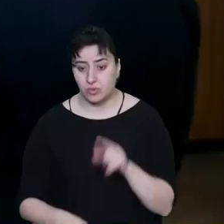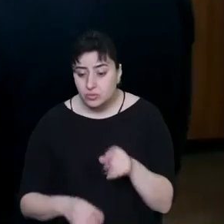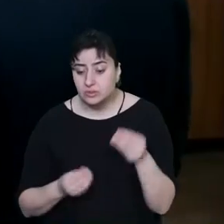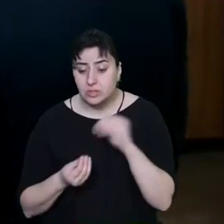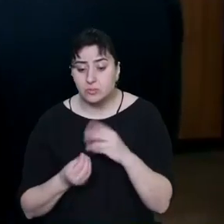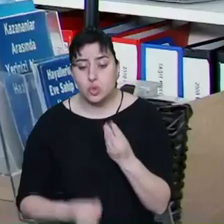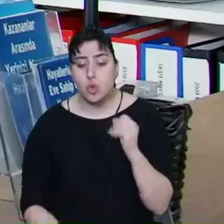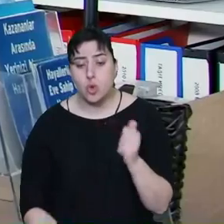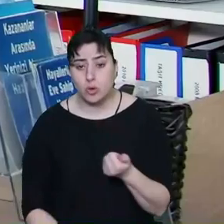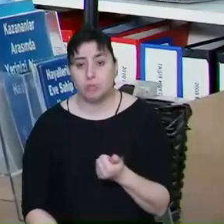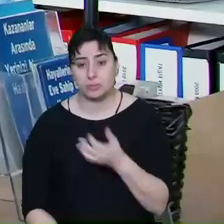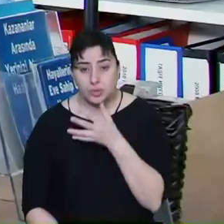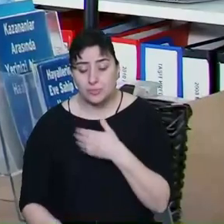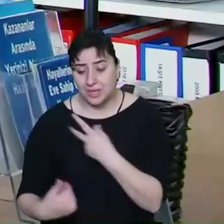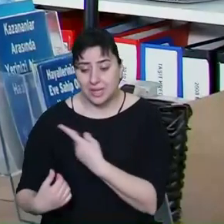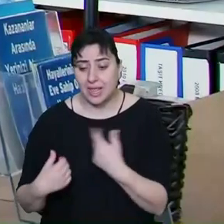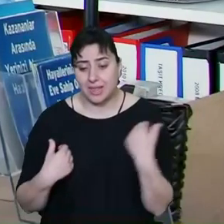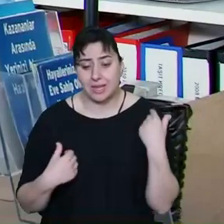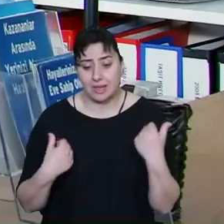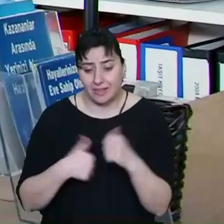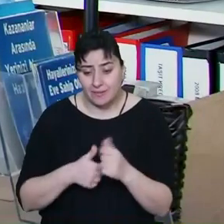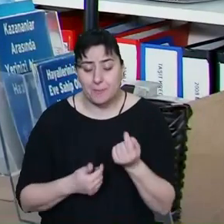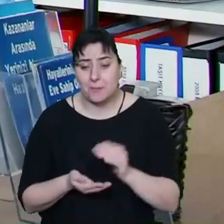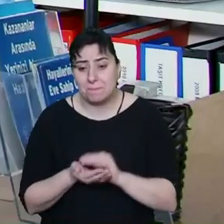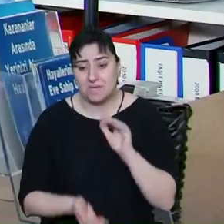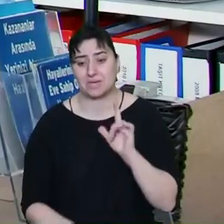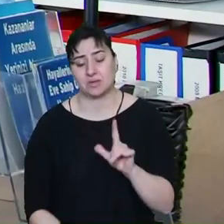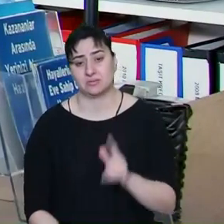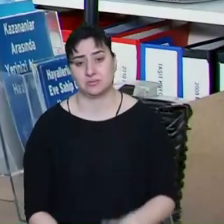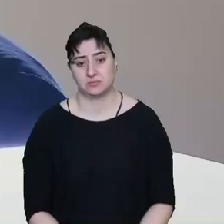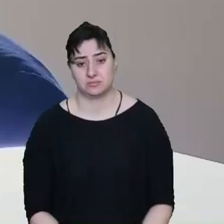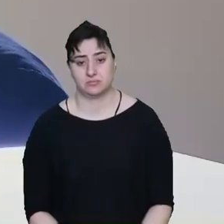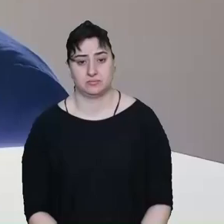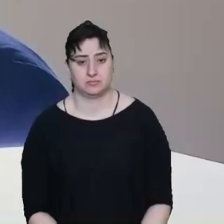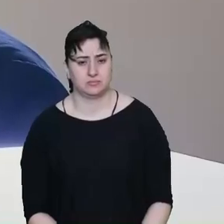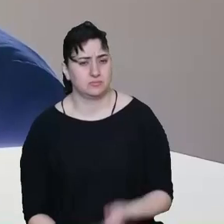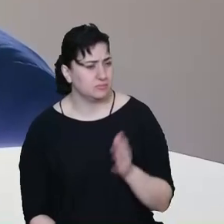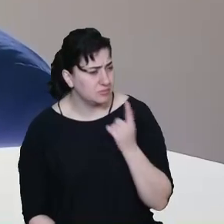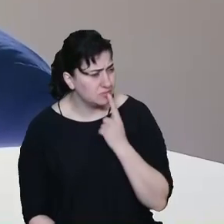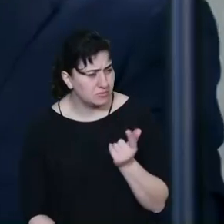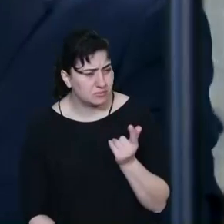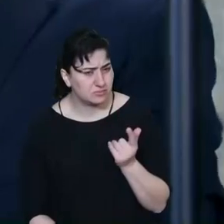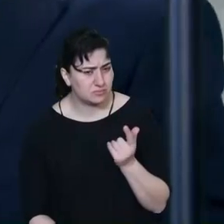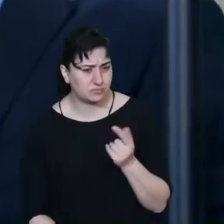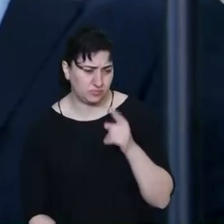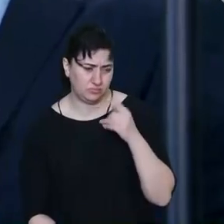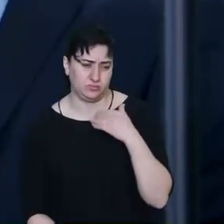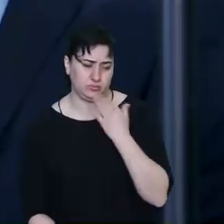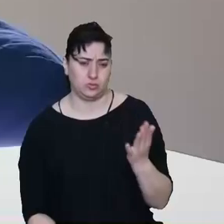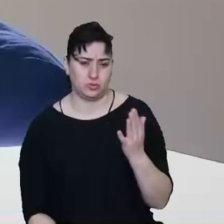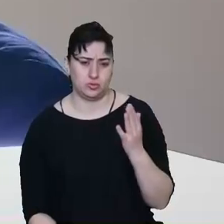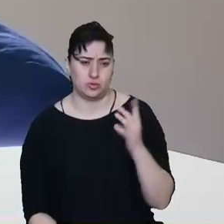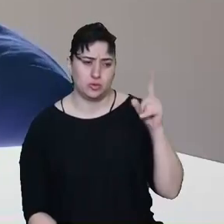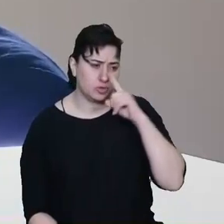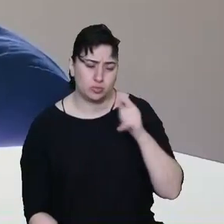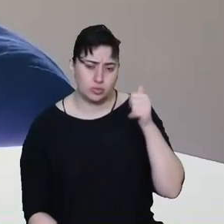benim için çok önemli. Biliyorsun ki evleneceğiz ve bizim para biriktirmemiz lazım. Evet Nurhan. Ne diyorsunuz siz ya? Yok, hakikaten